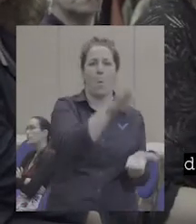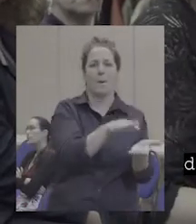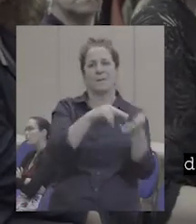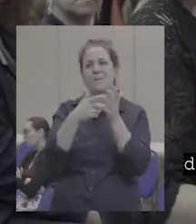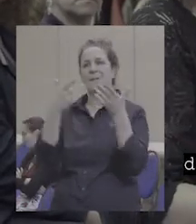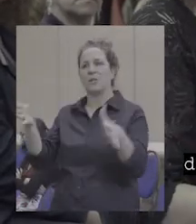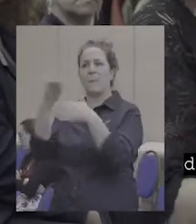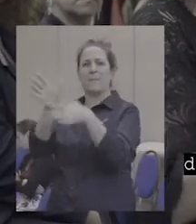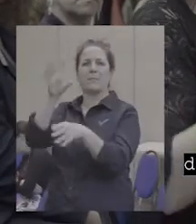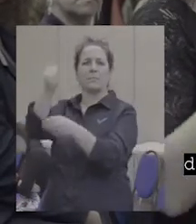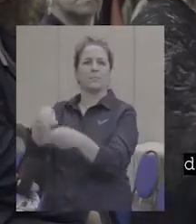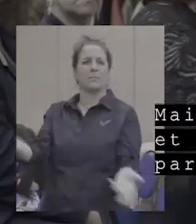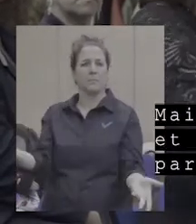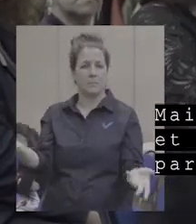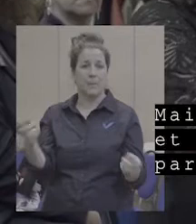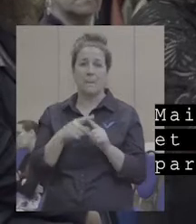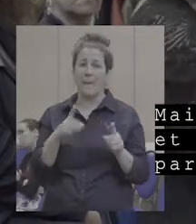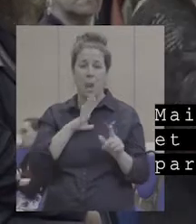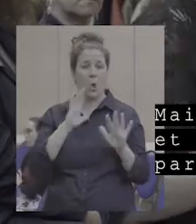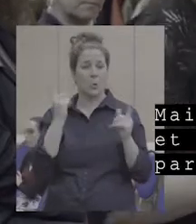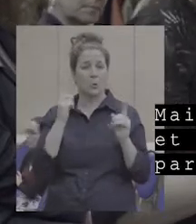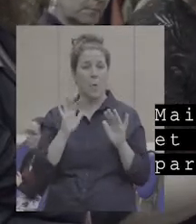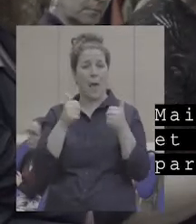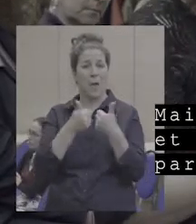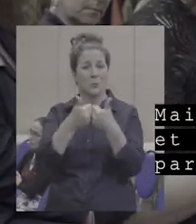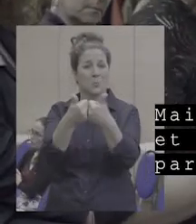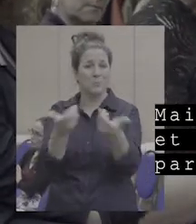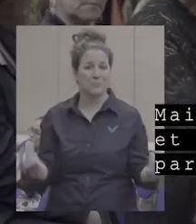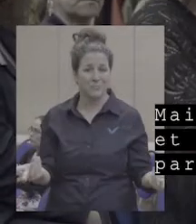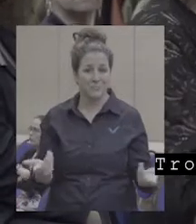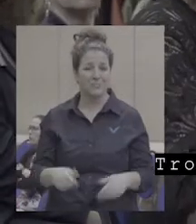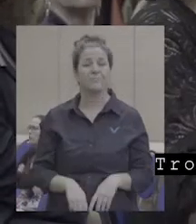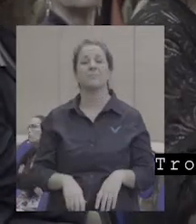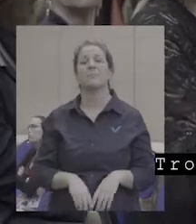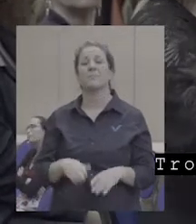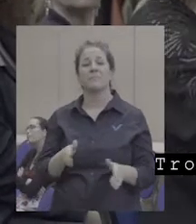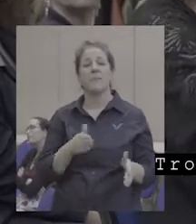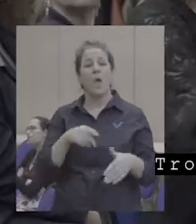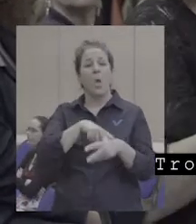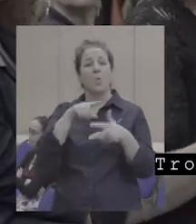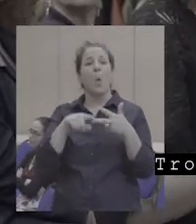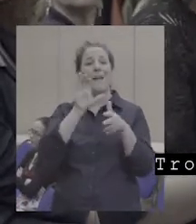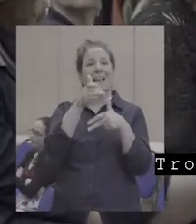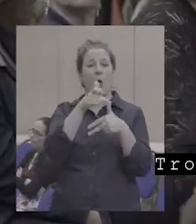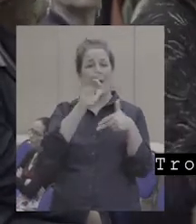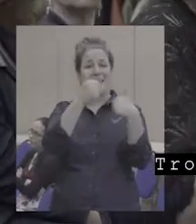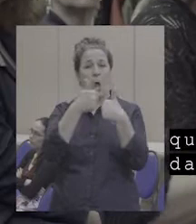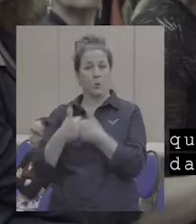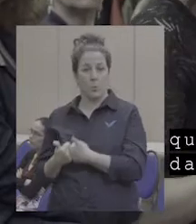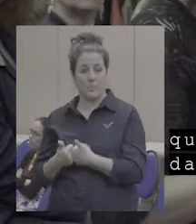niveau des personnes handicapées. Mais on a toujours des enjeux, et c'est là-dessus que je tombe par la suite. Trois grandes catégories